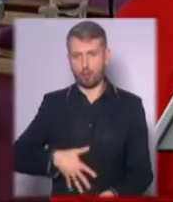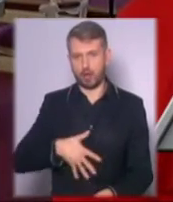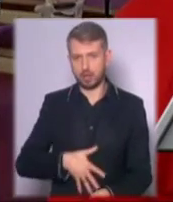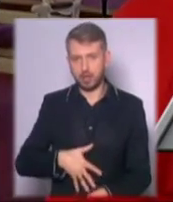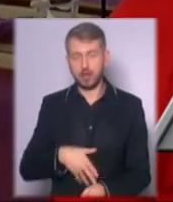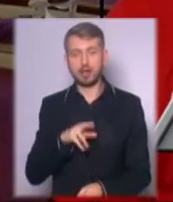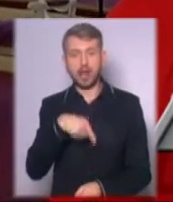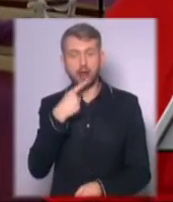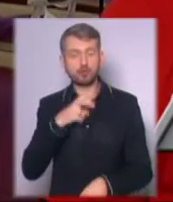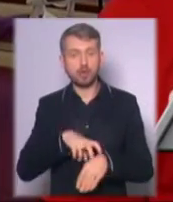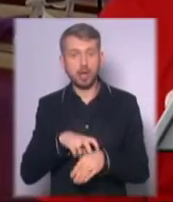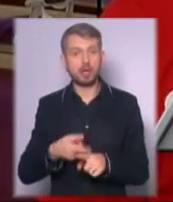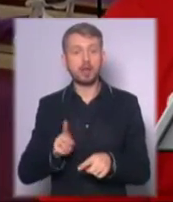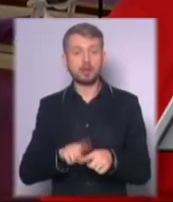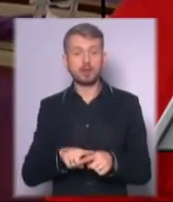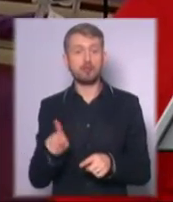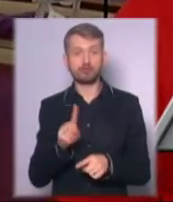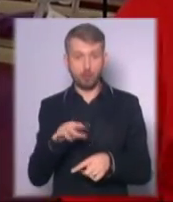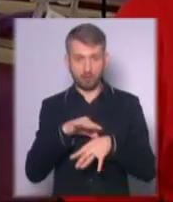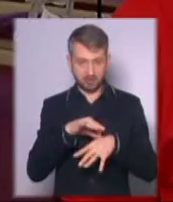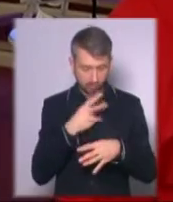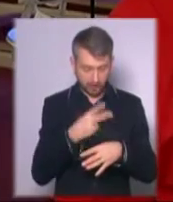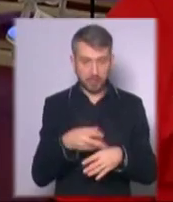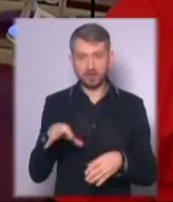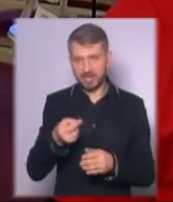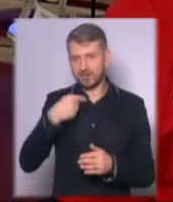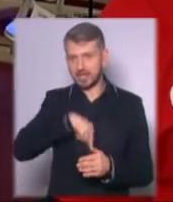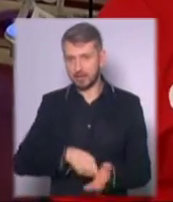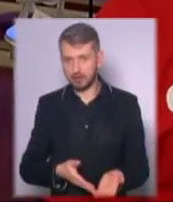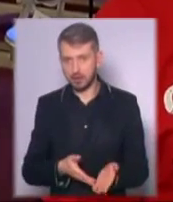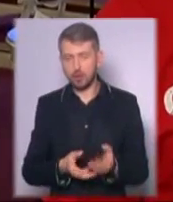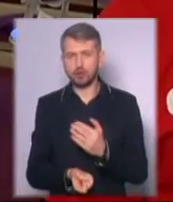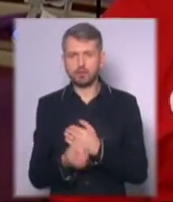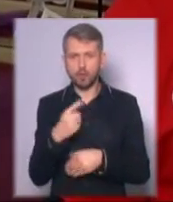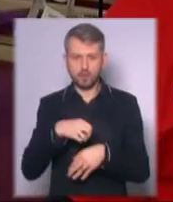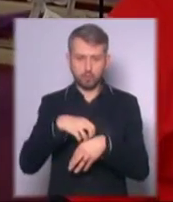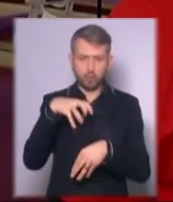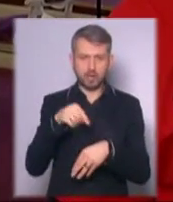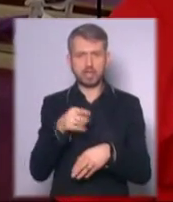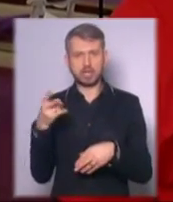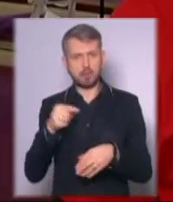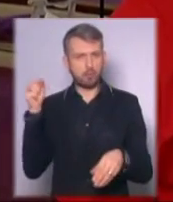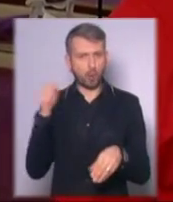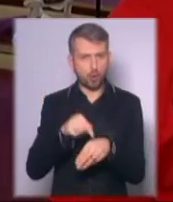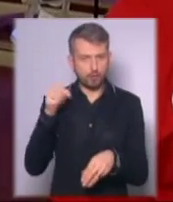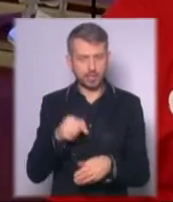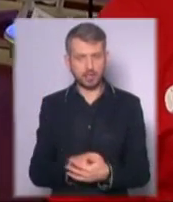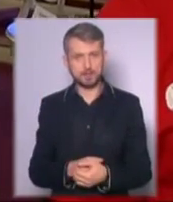як кажуть лікарі, це, що на шкірі, то все всередині. Утворюються пузирі, які потрібно проколювати,